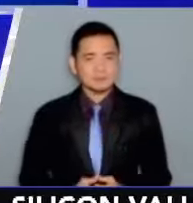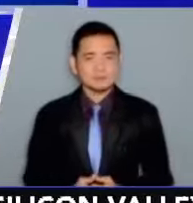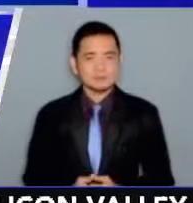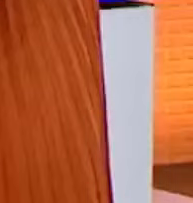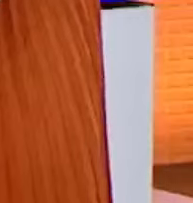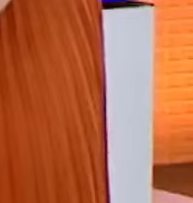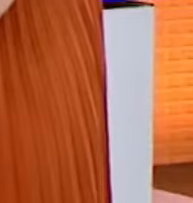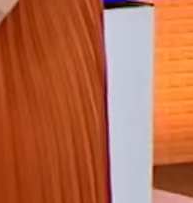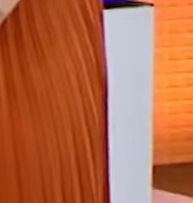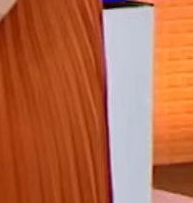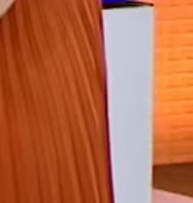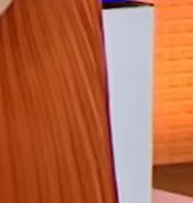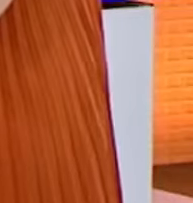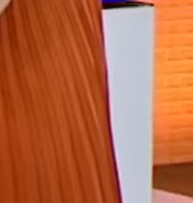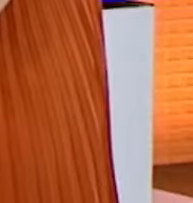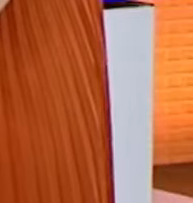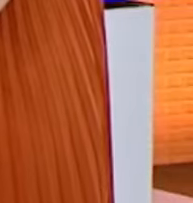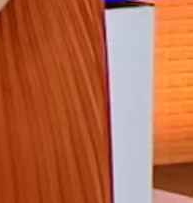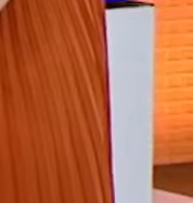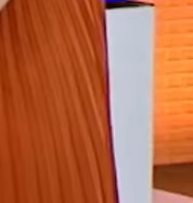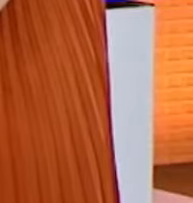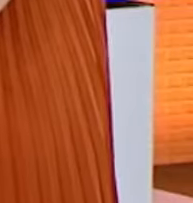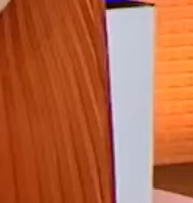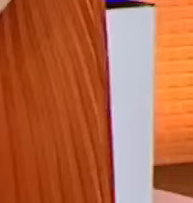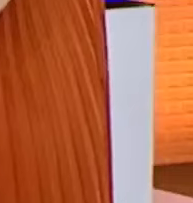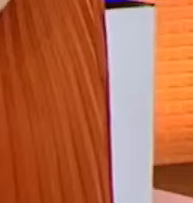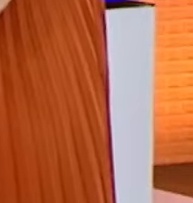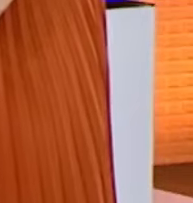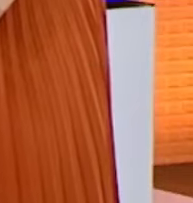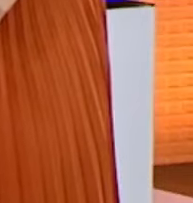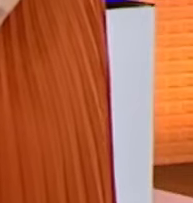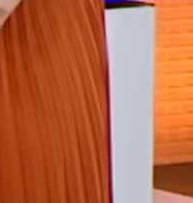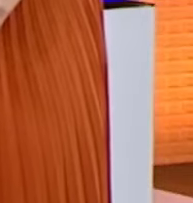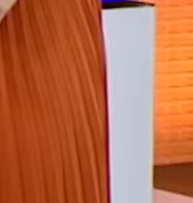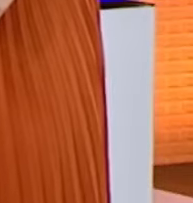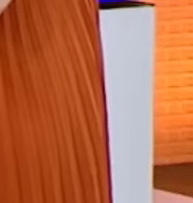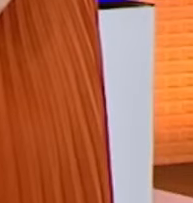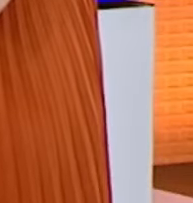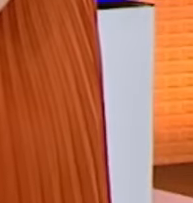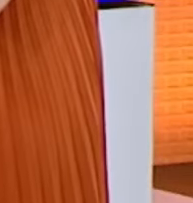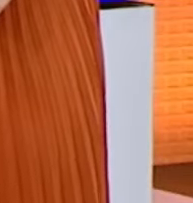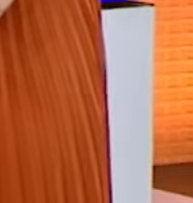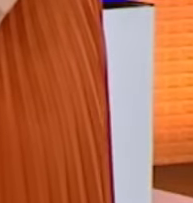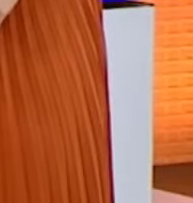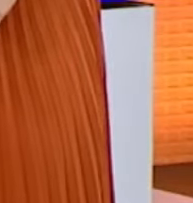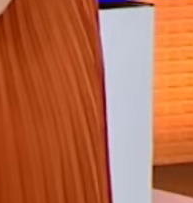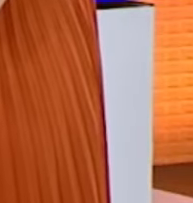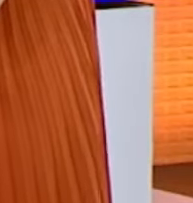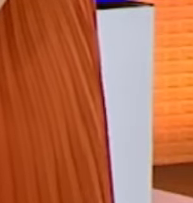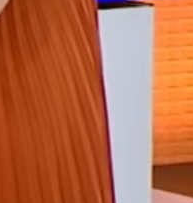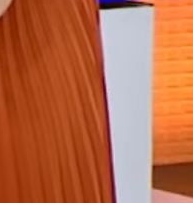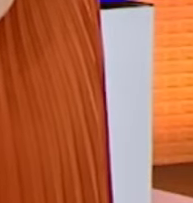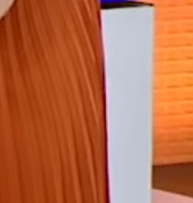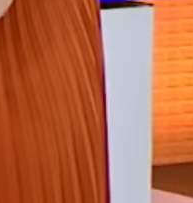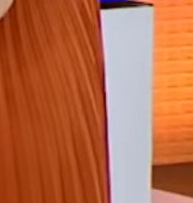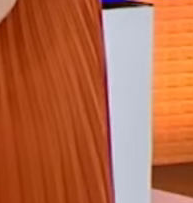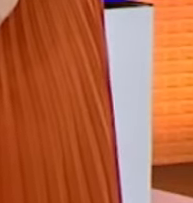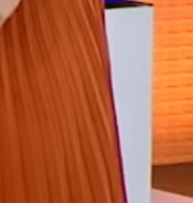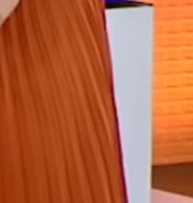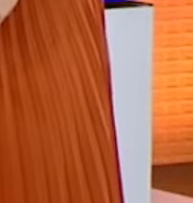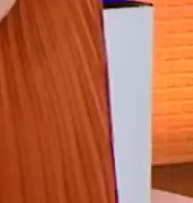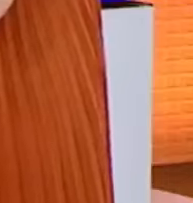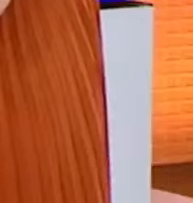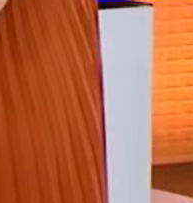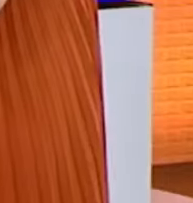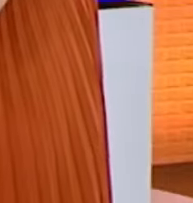TV mga kapuso para ka sa mga balita magsubscribe GM integrated news YouTube sa mga kapus sa abroad subaybayan niyo